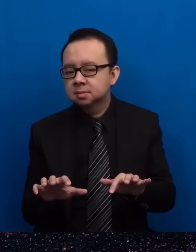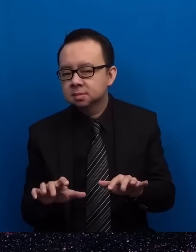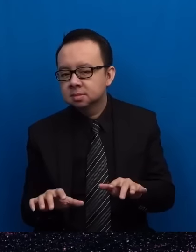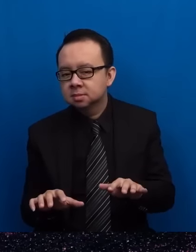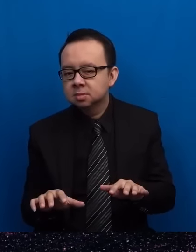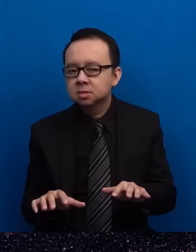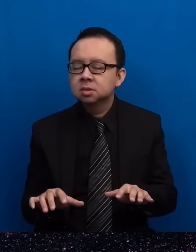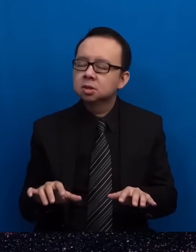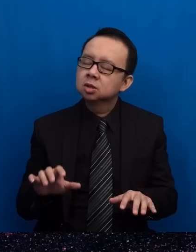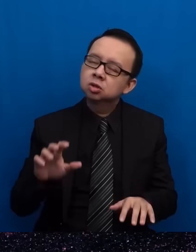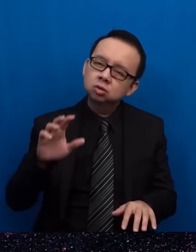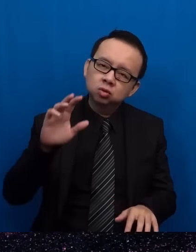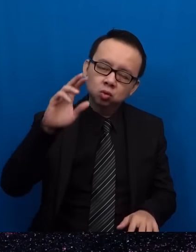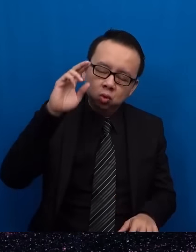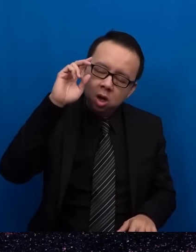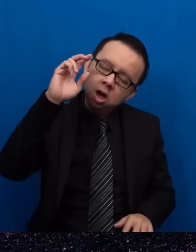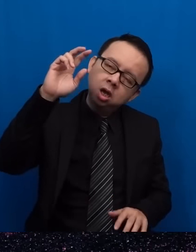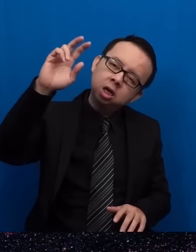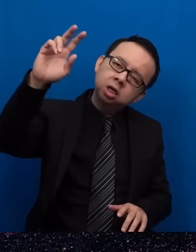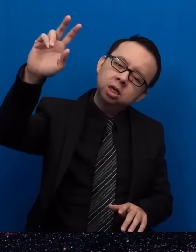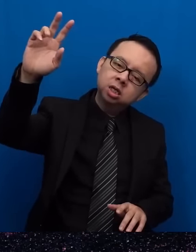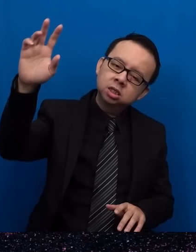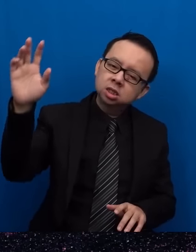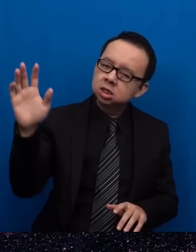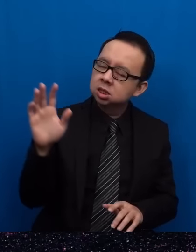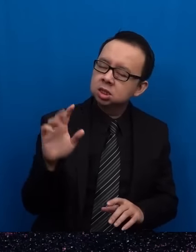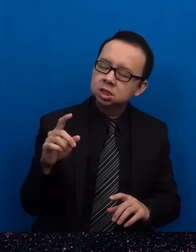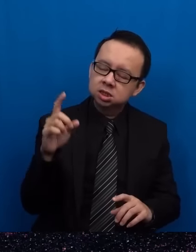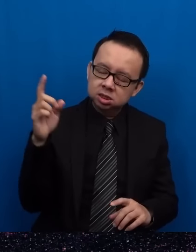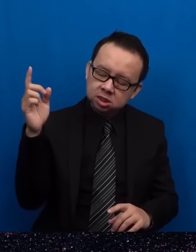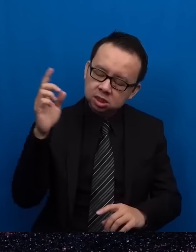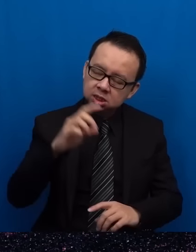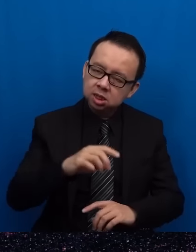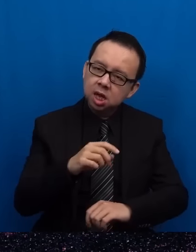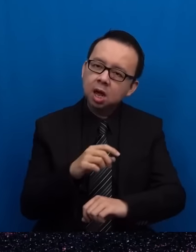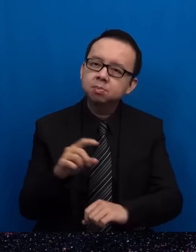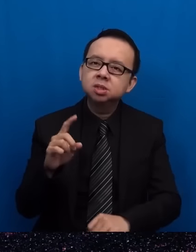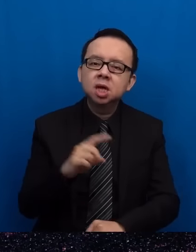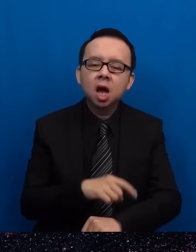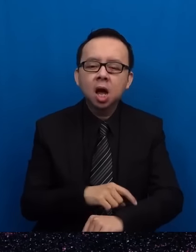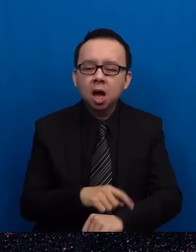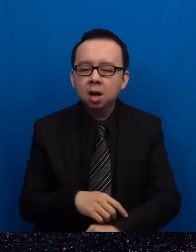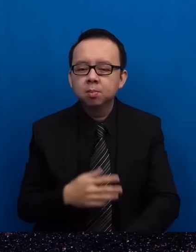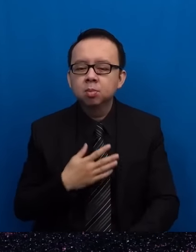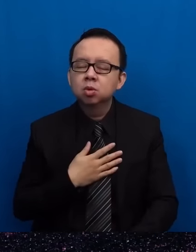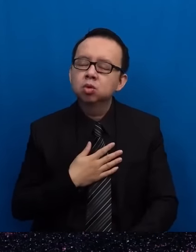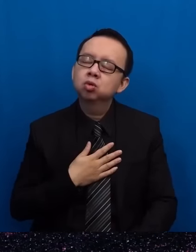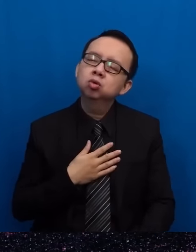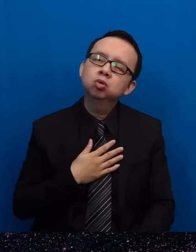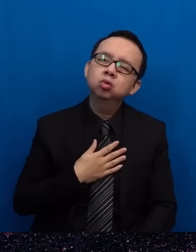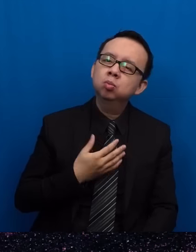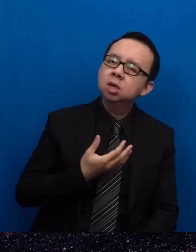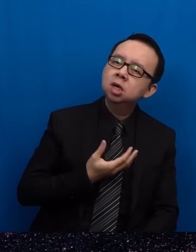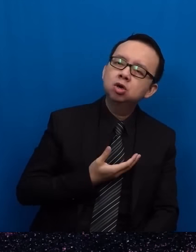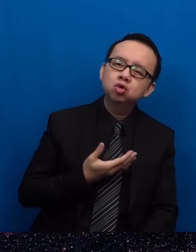Ya Tuhan, tiap jam ku